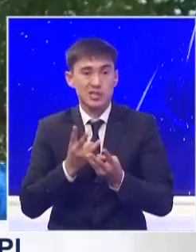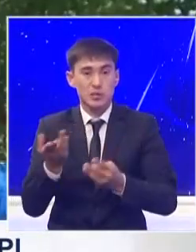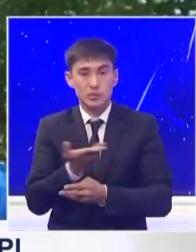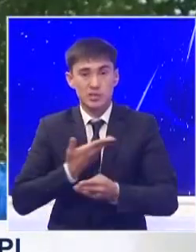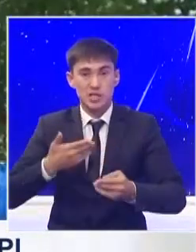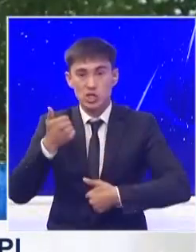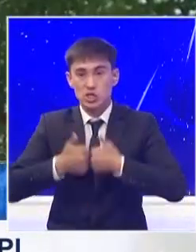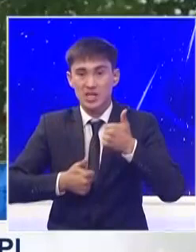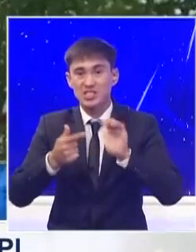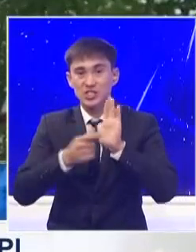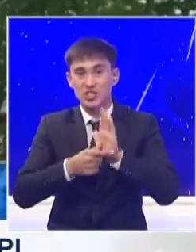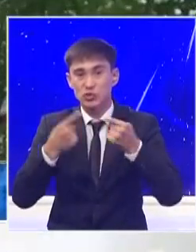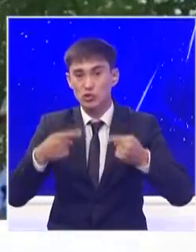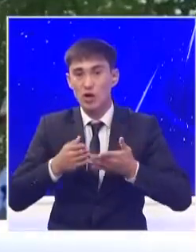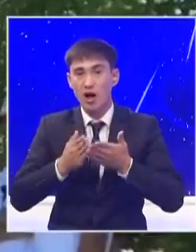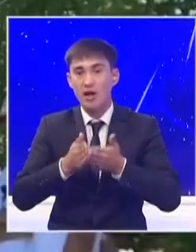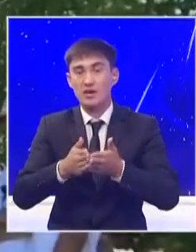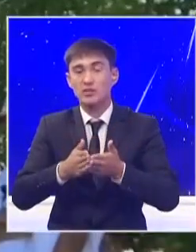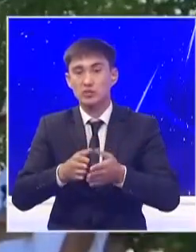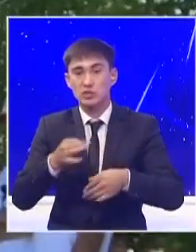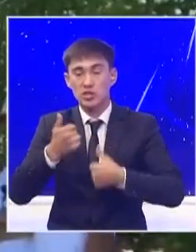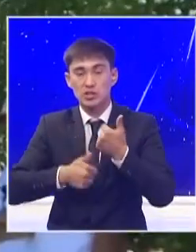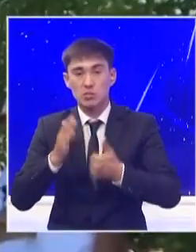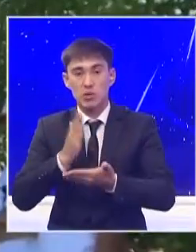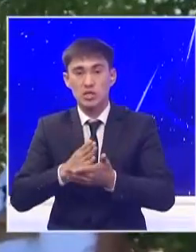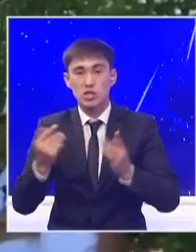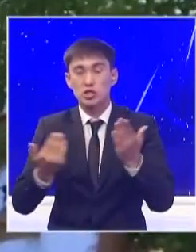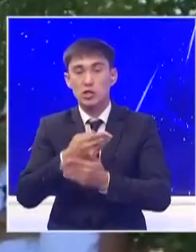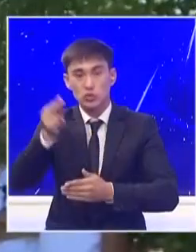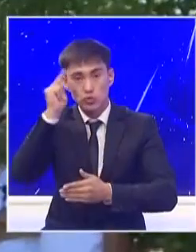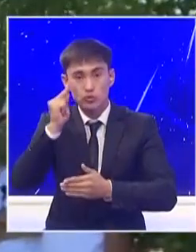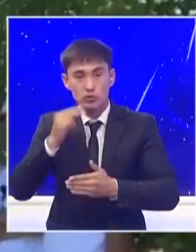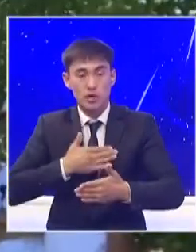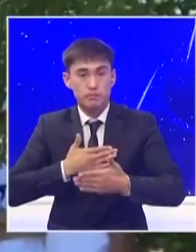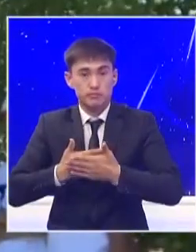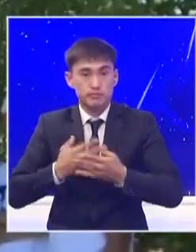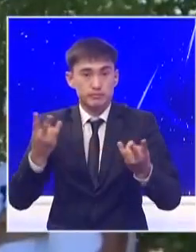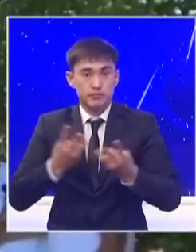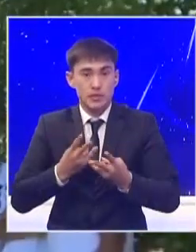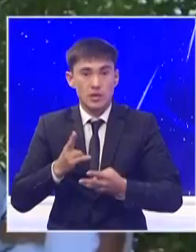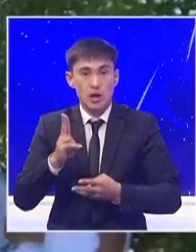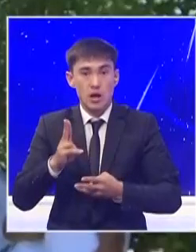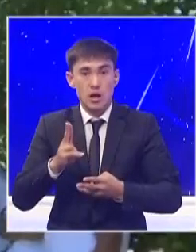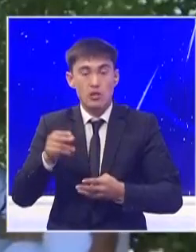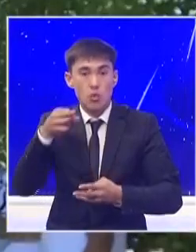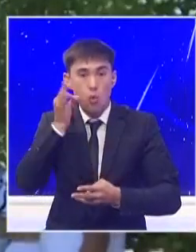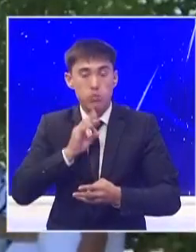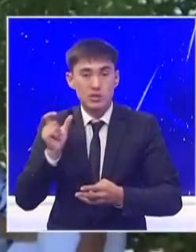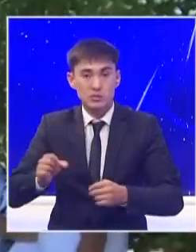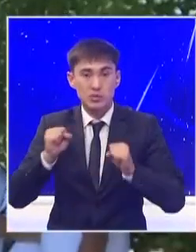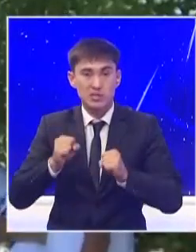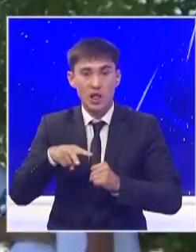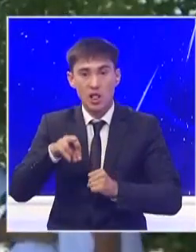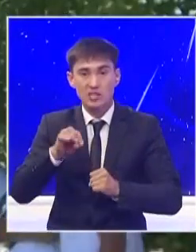Біздегі жарыс 7 түрлі қайықтың класынан өтеді. Жаңадан бұл спортты үйреніп жүргендерге оптимистік және кадет, ал тәжірибелі спортшыларға